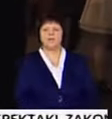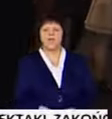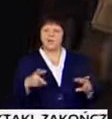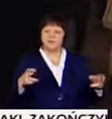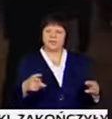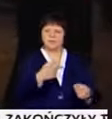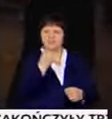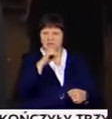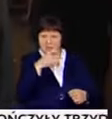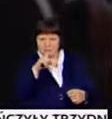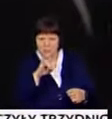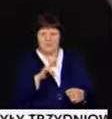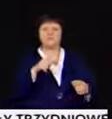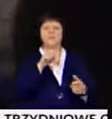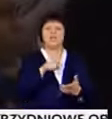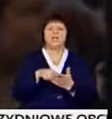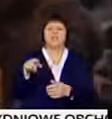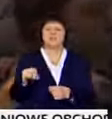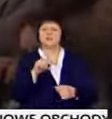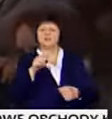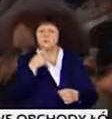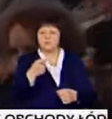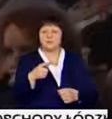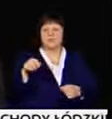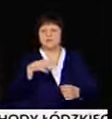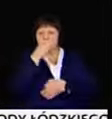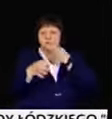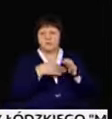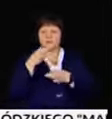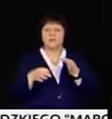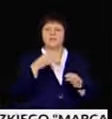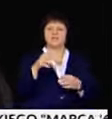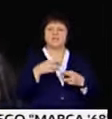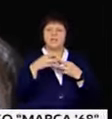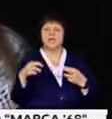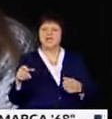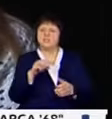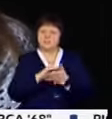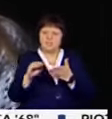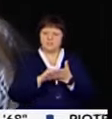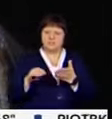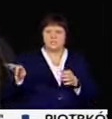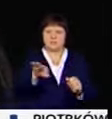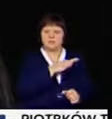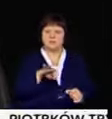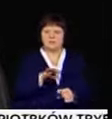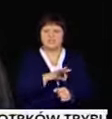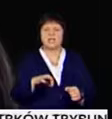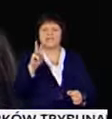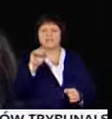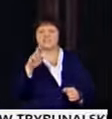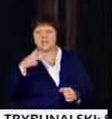Fragmenty dziadów, bezpretensjonalnie zacytowane, wyśpiewane z pasją songi, napisane specjalnie do spektaklu muzyka Marcina